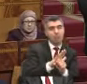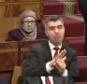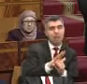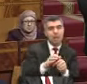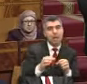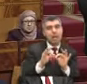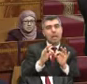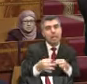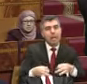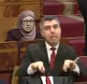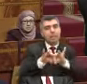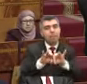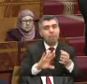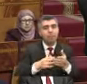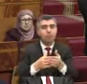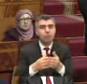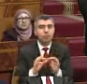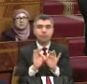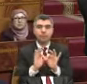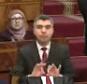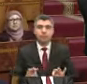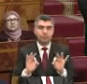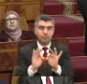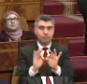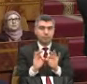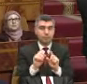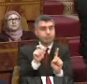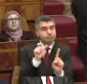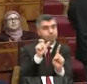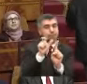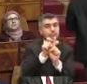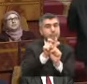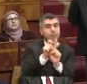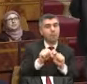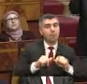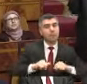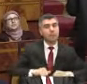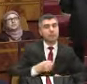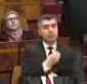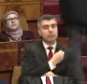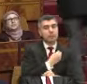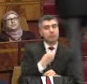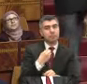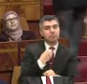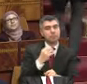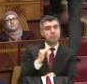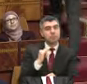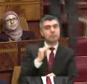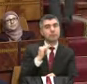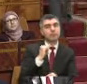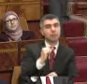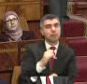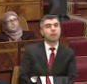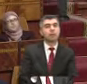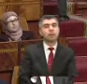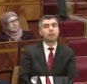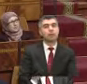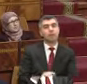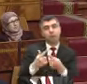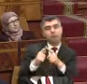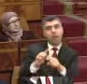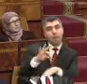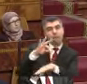المدرسي، مواكبات وزارة الصحة لبرامج الصحية المدرسية لوقايات ومحاربة الأمراض